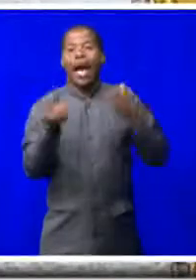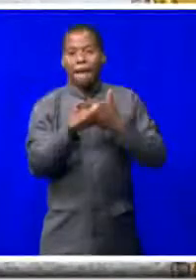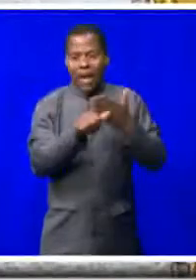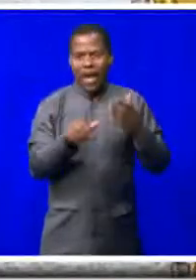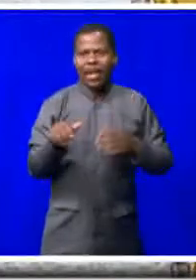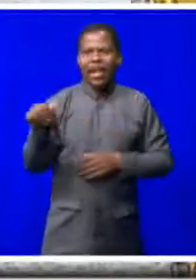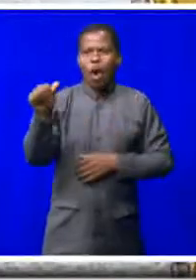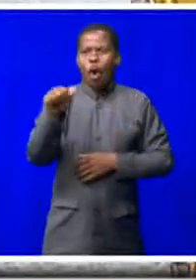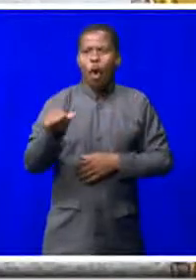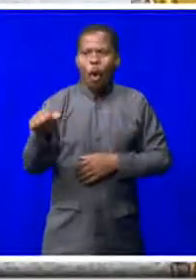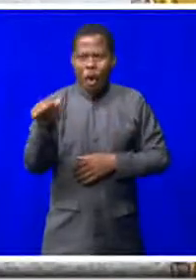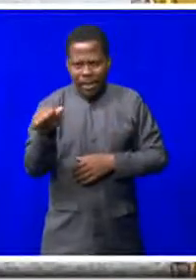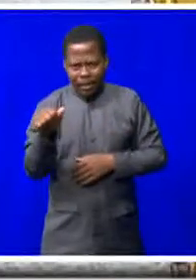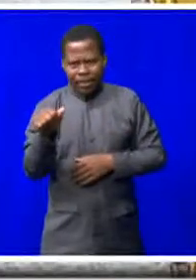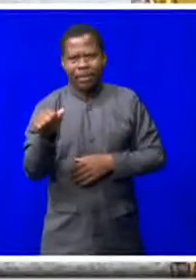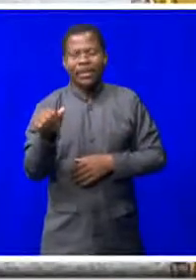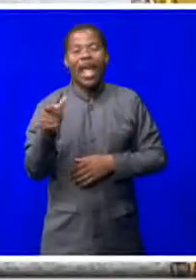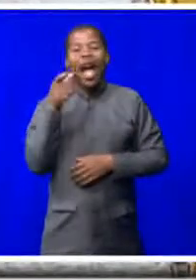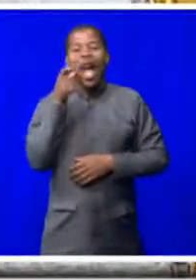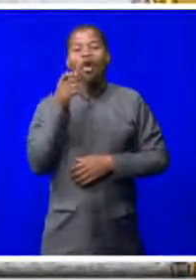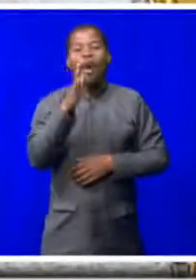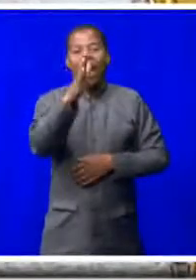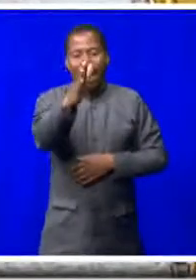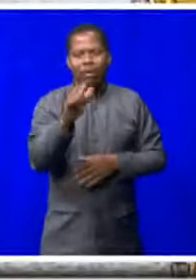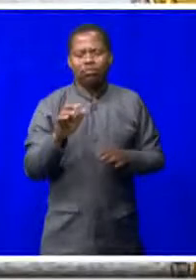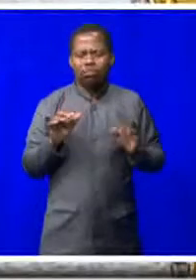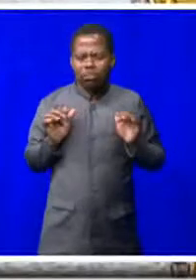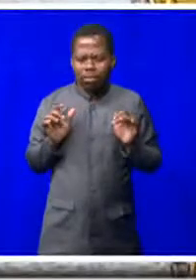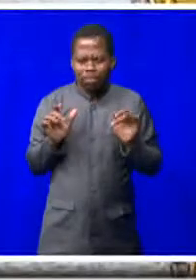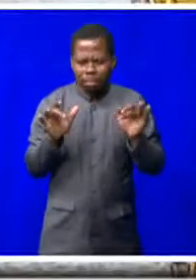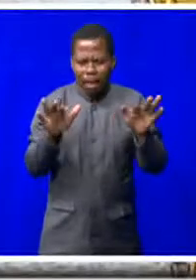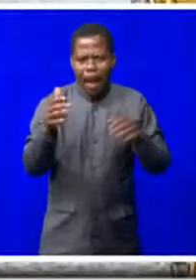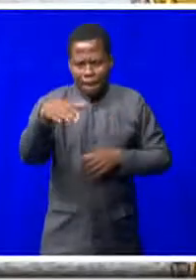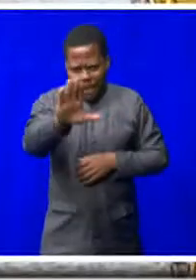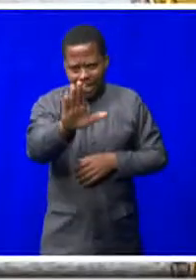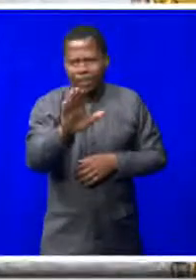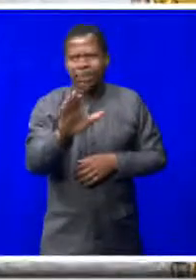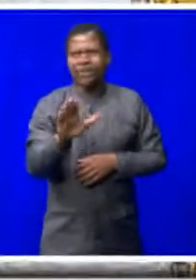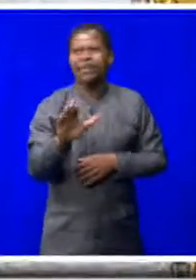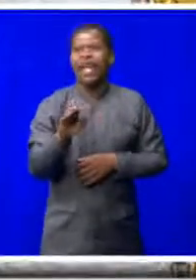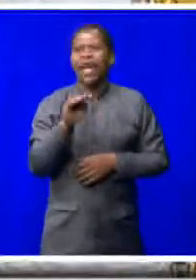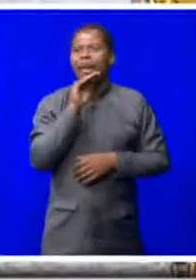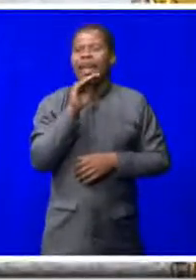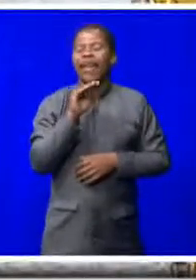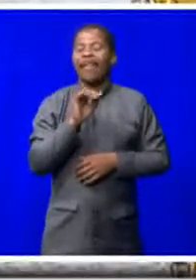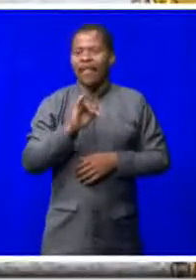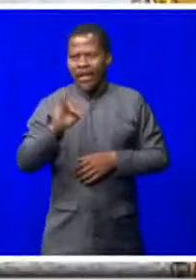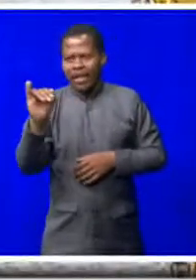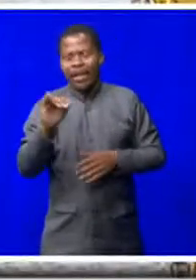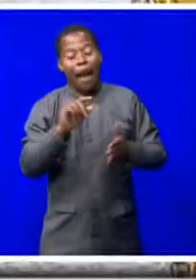nemfica enyangeni yengci. Titawufike tibhalise ngalelo langa.